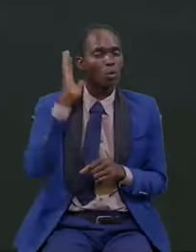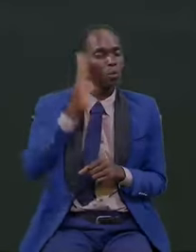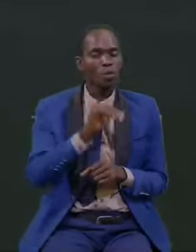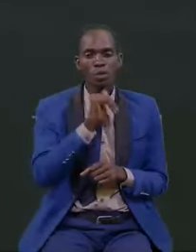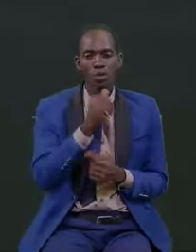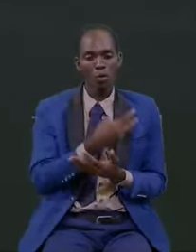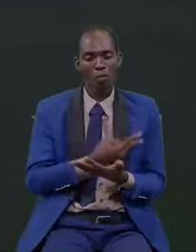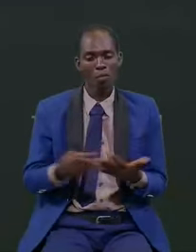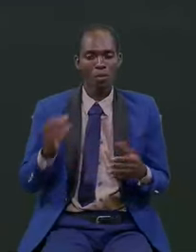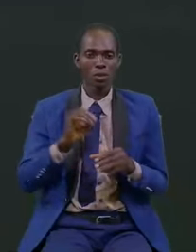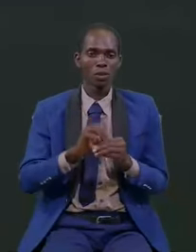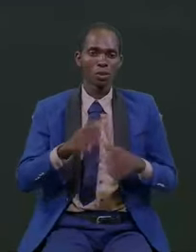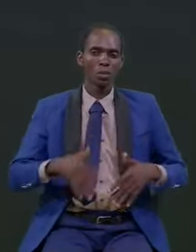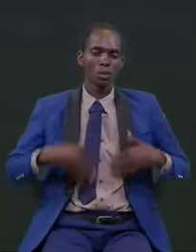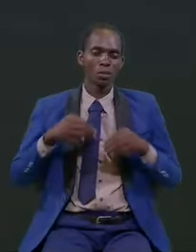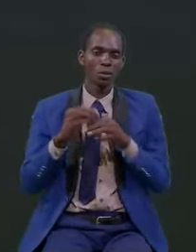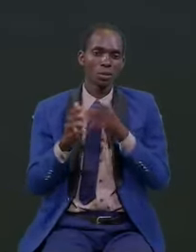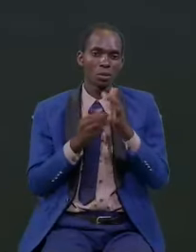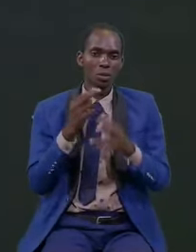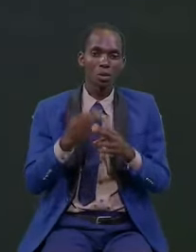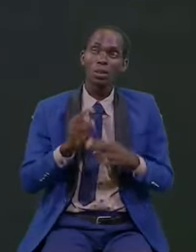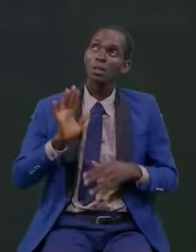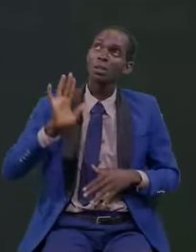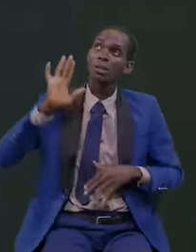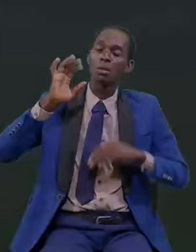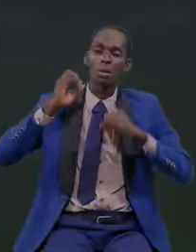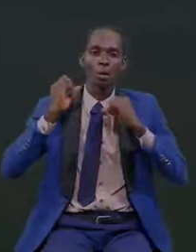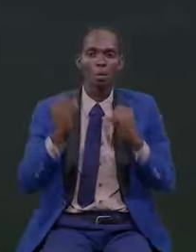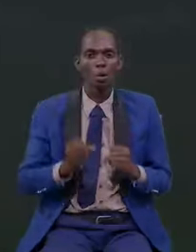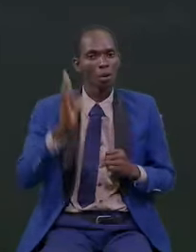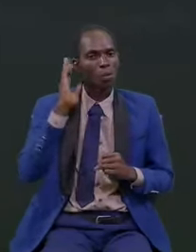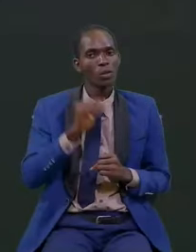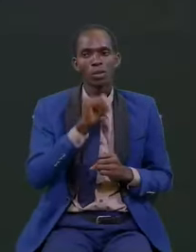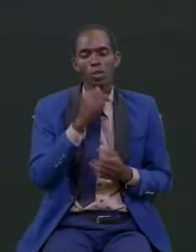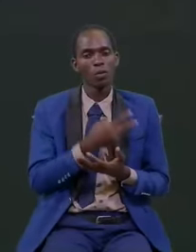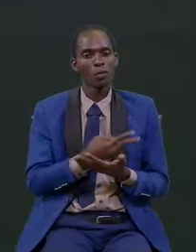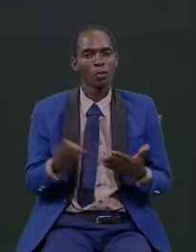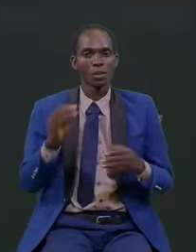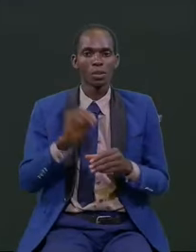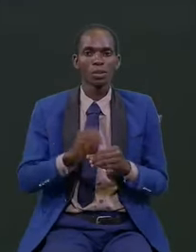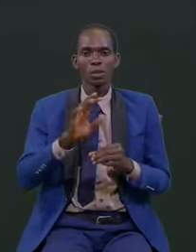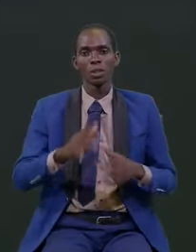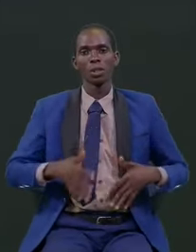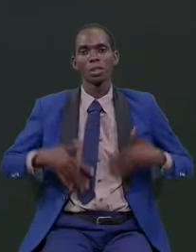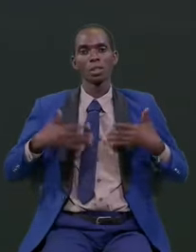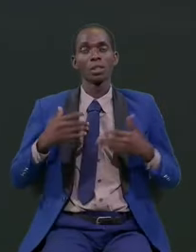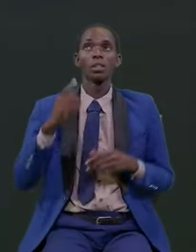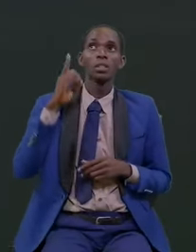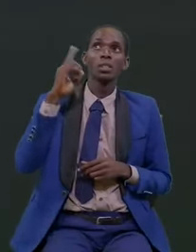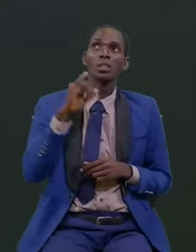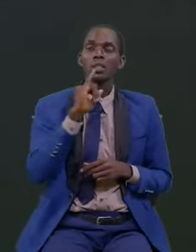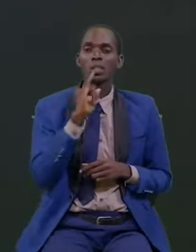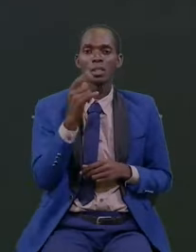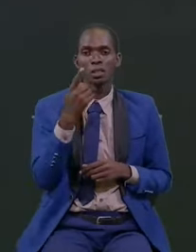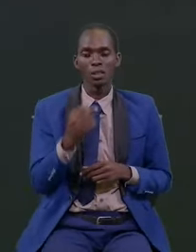dans votre vie. Sa puissance ne fera pas défaut dans votre vie. Il est le fidèle,